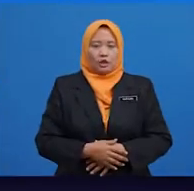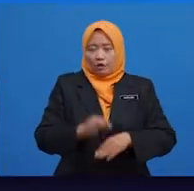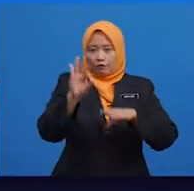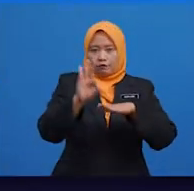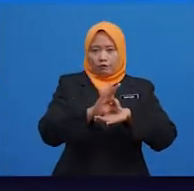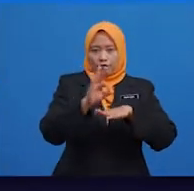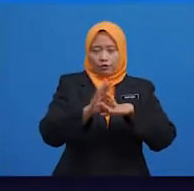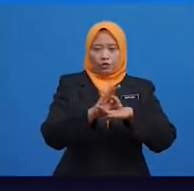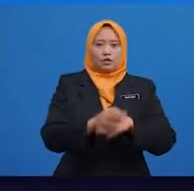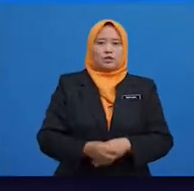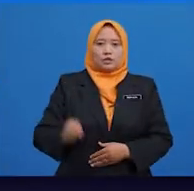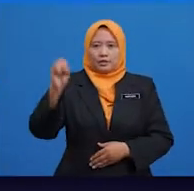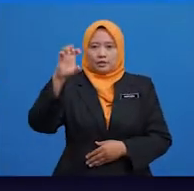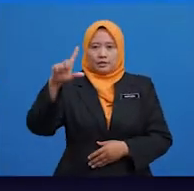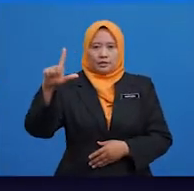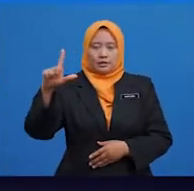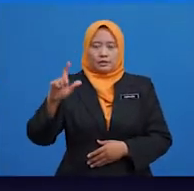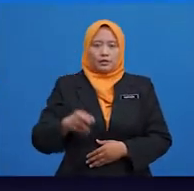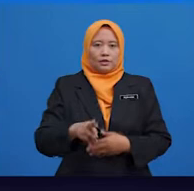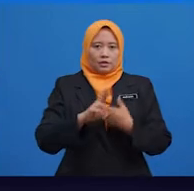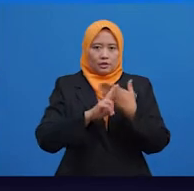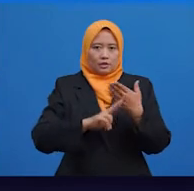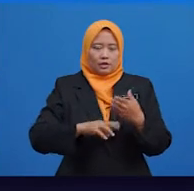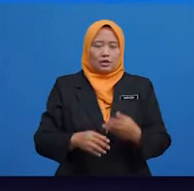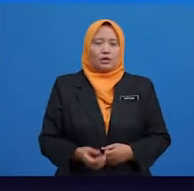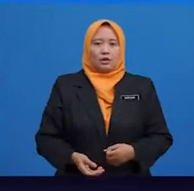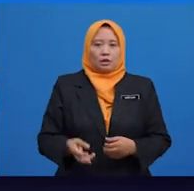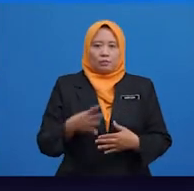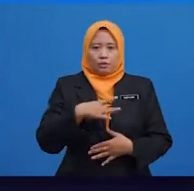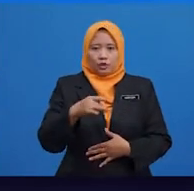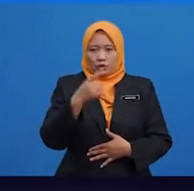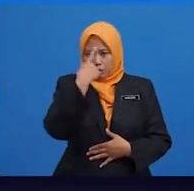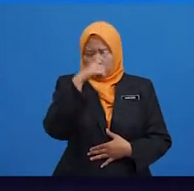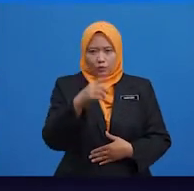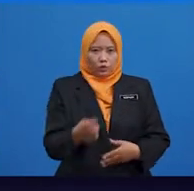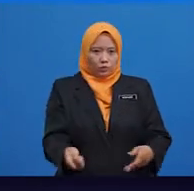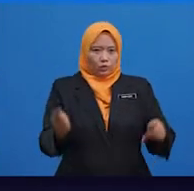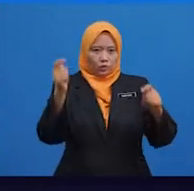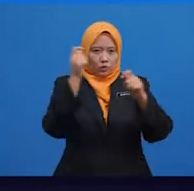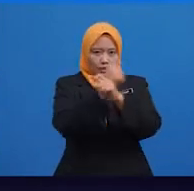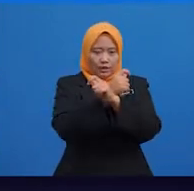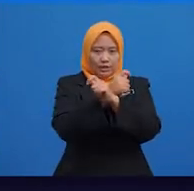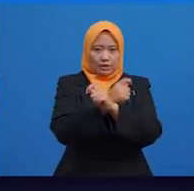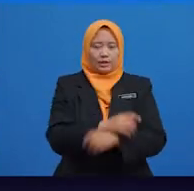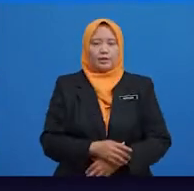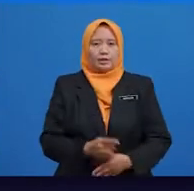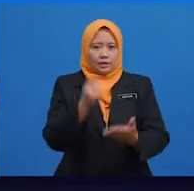sel darah putih adalah untuk mempertahankan badan terhadap serangan